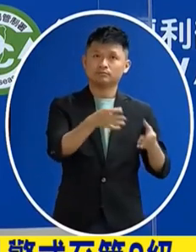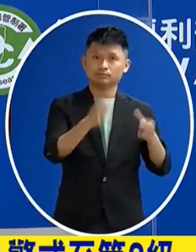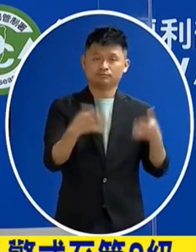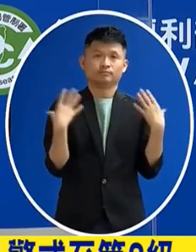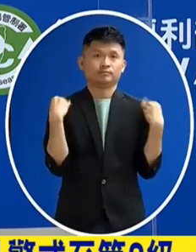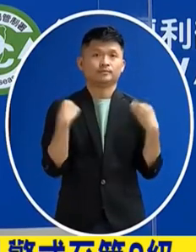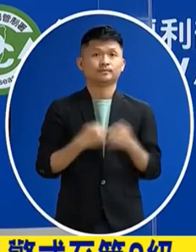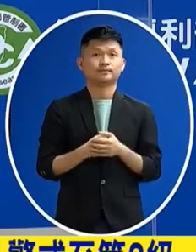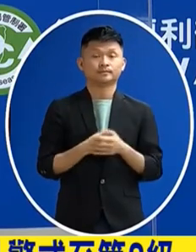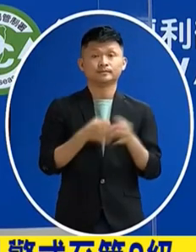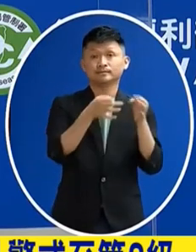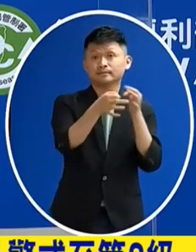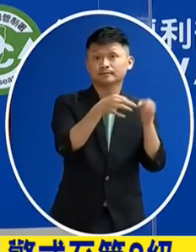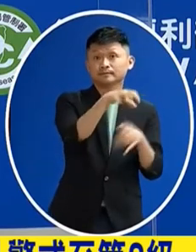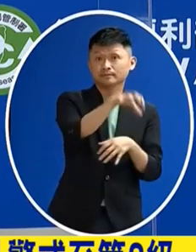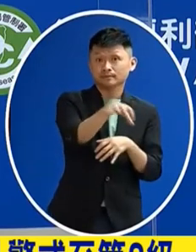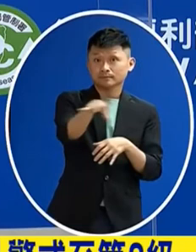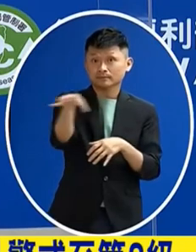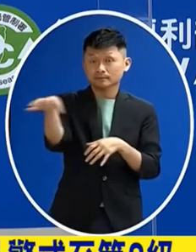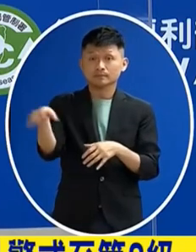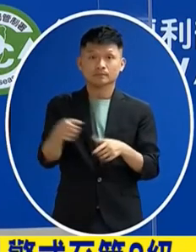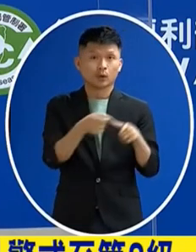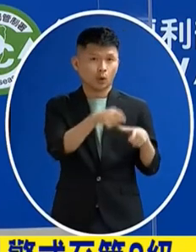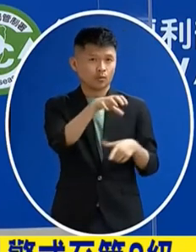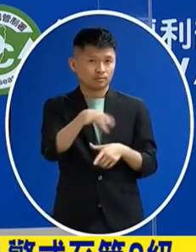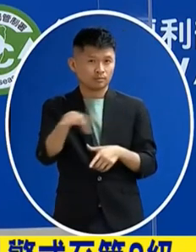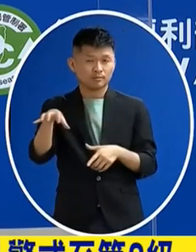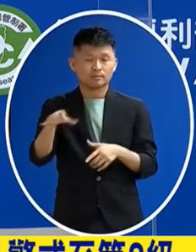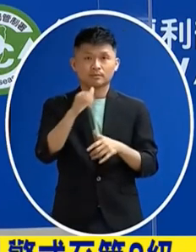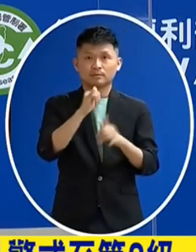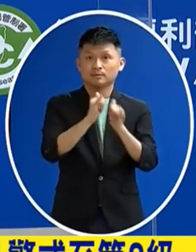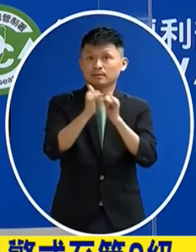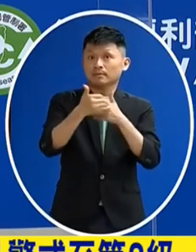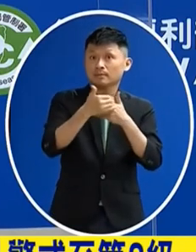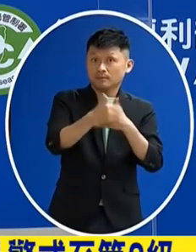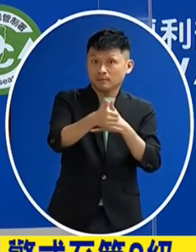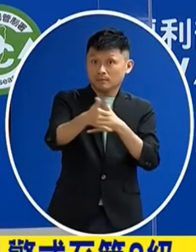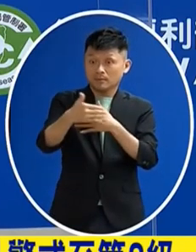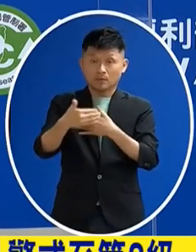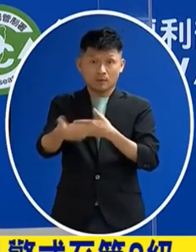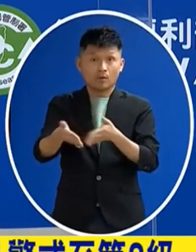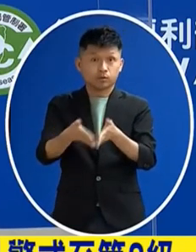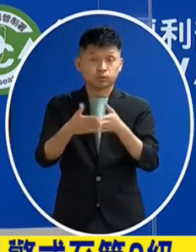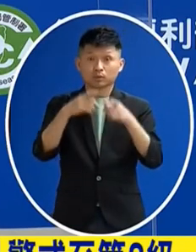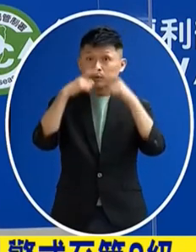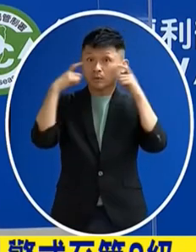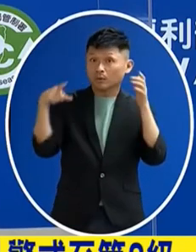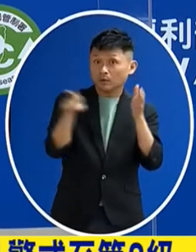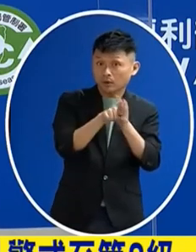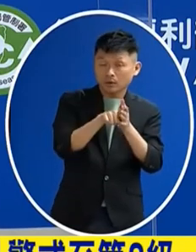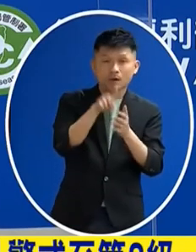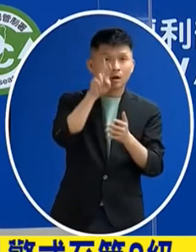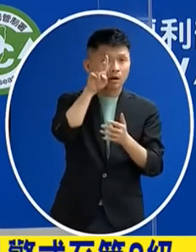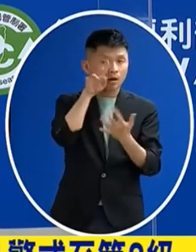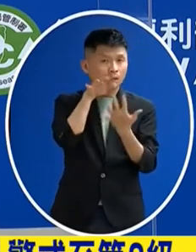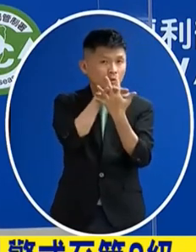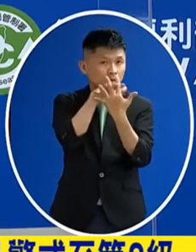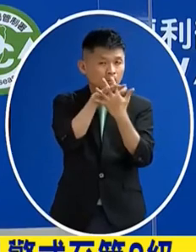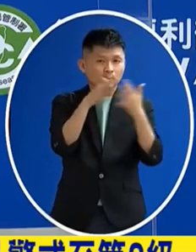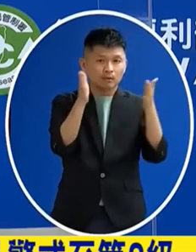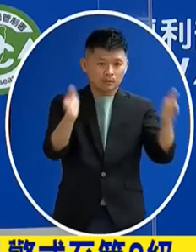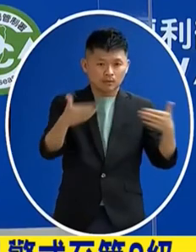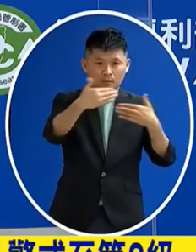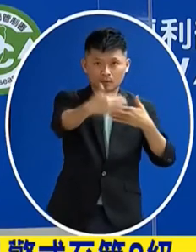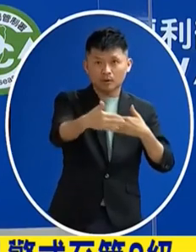那营业场所及公共场域应确保民众维持社交距离或全程佩戴口罩，使用隔板，并建